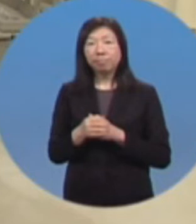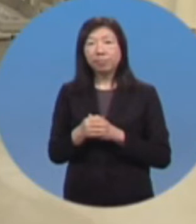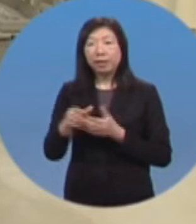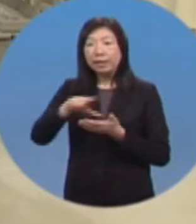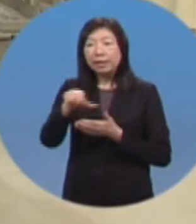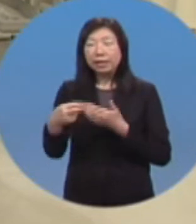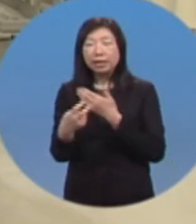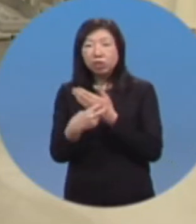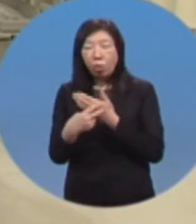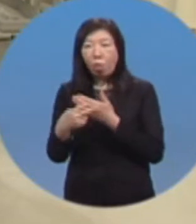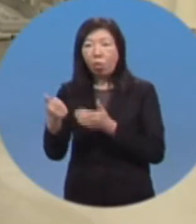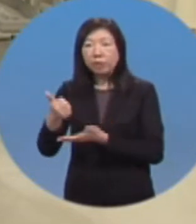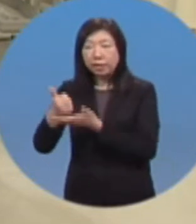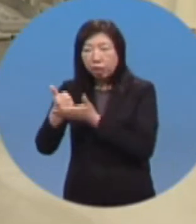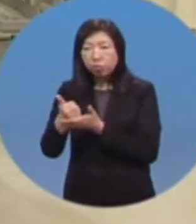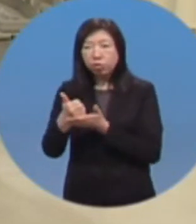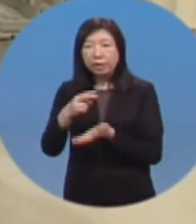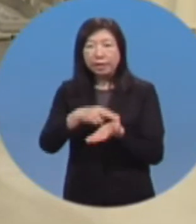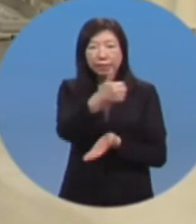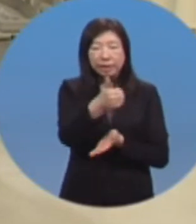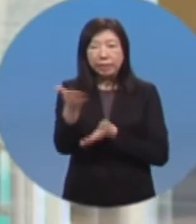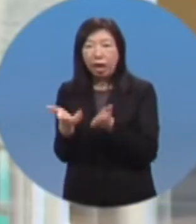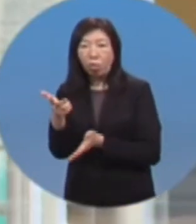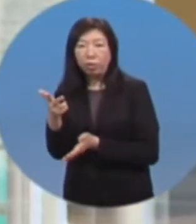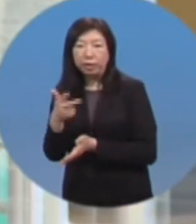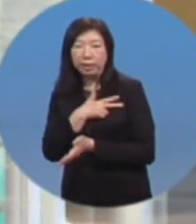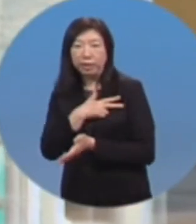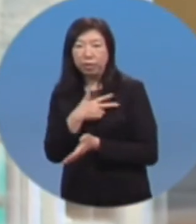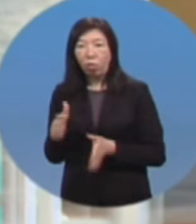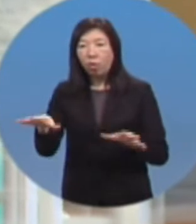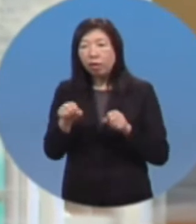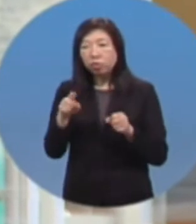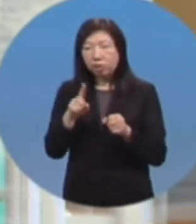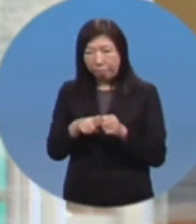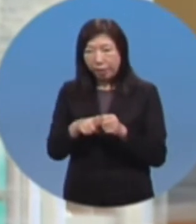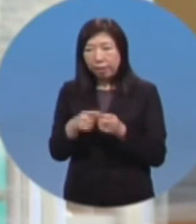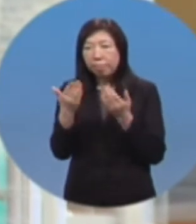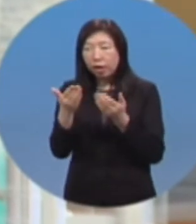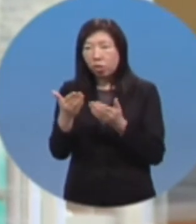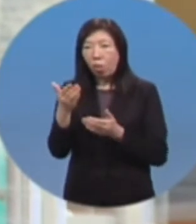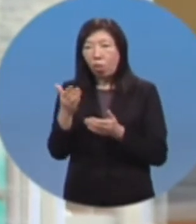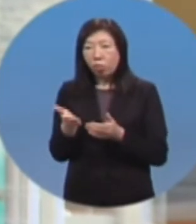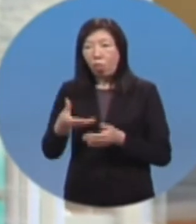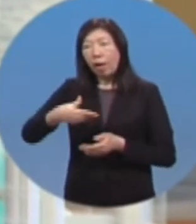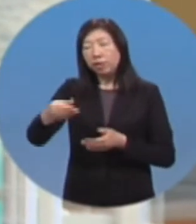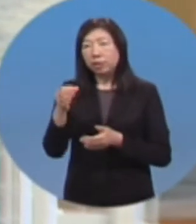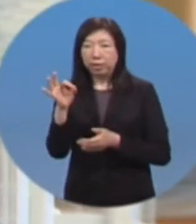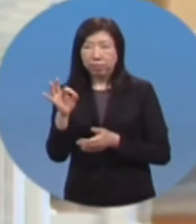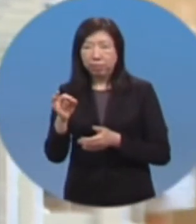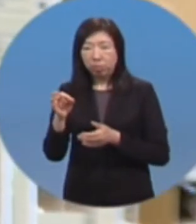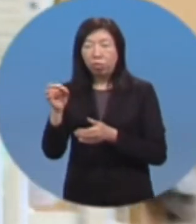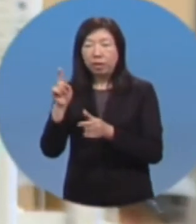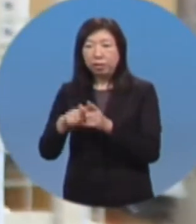地域医療を支える医師看護師などの確保のため、就学資金の貸し付けを継続するほか、千葉大学に